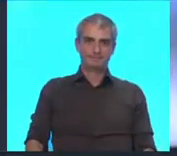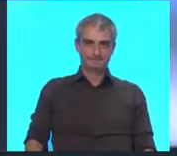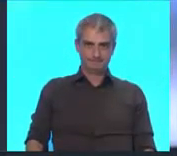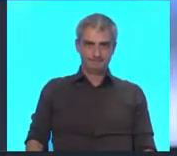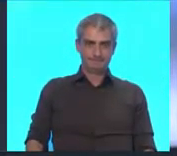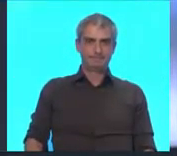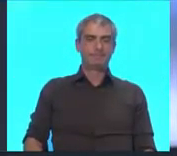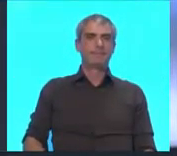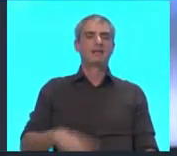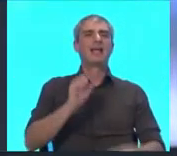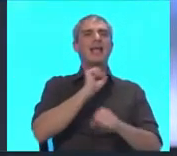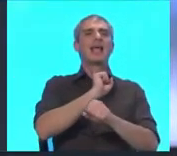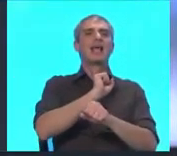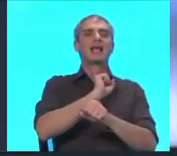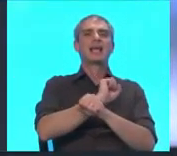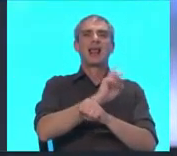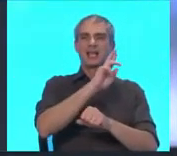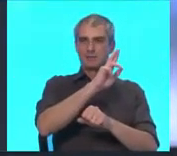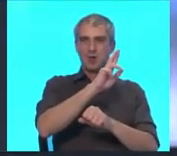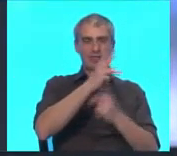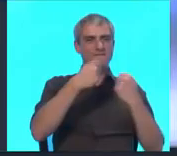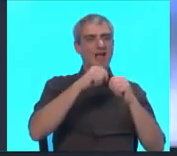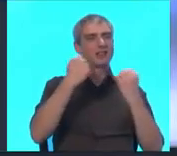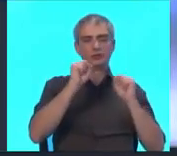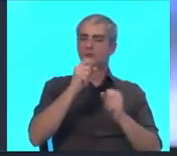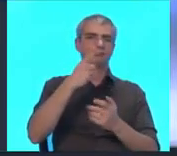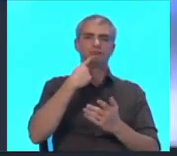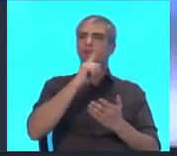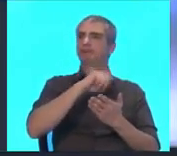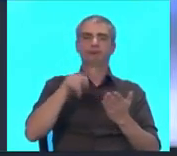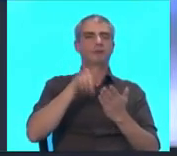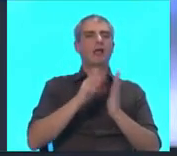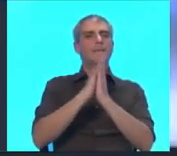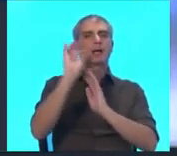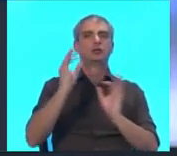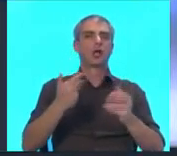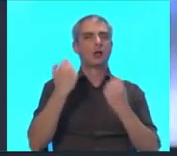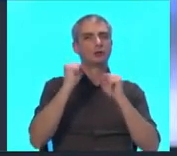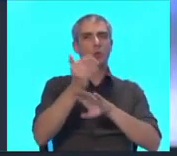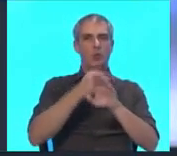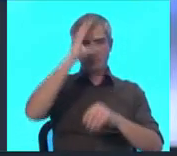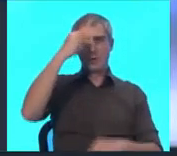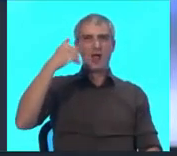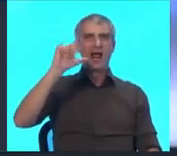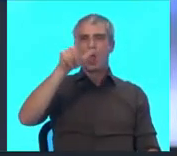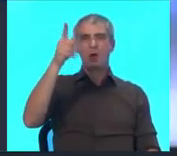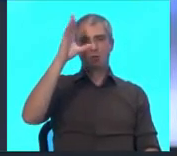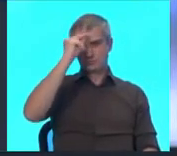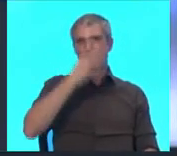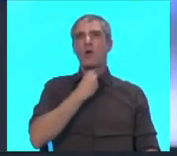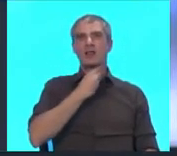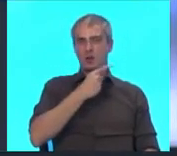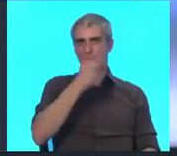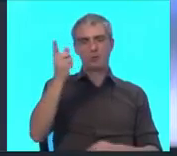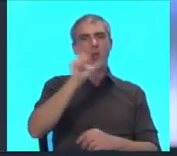בחיל רימונים דחתה הבוקר את בקשתו של יונתן היילו לשחרור מוקדם. היילו הורשע בהריגת הגבר שאנס אותו. אחיו של